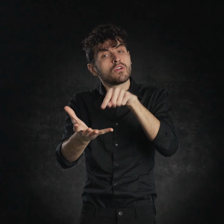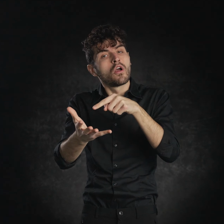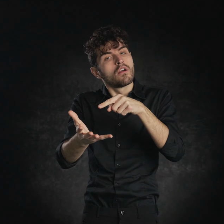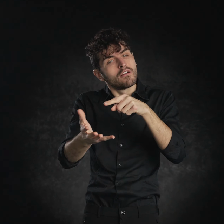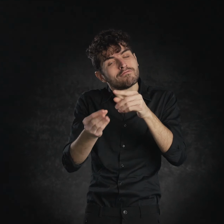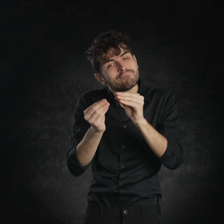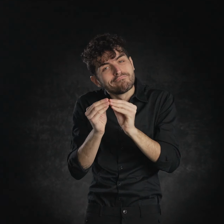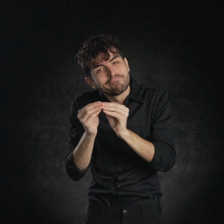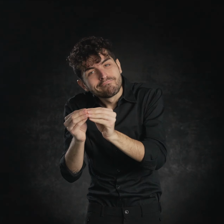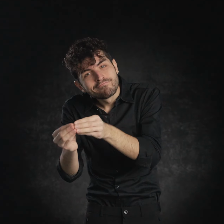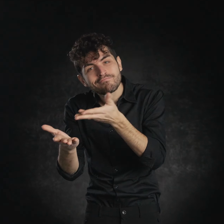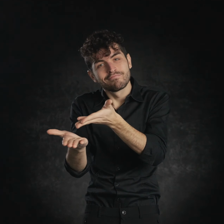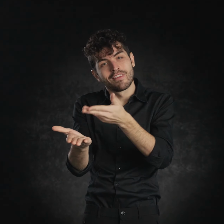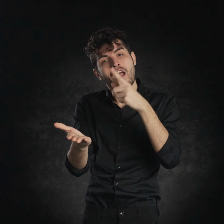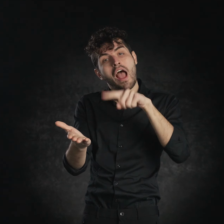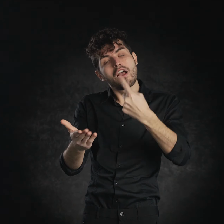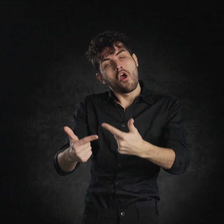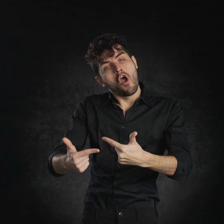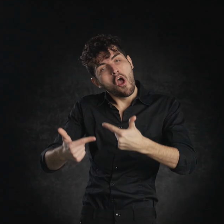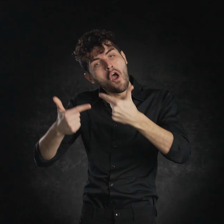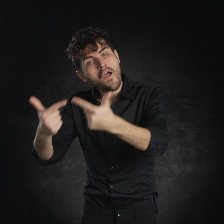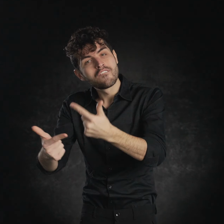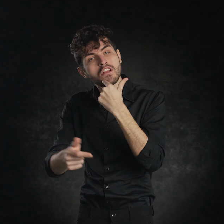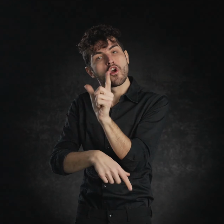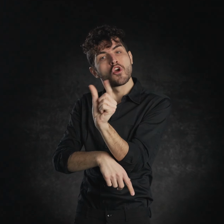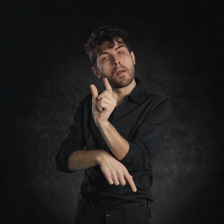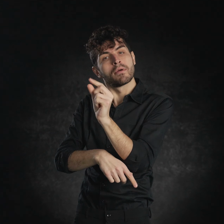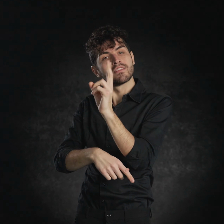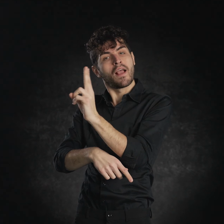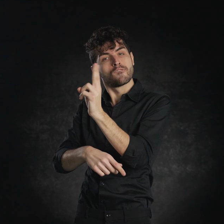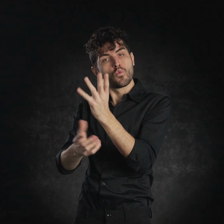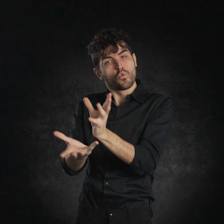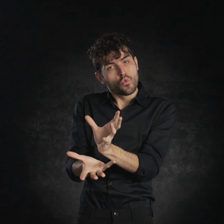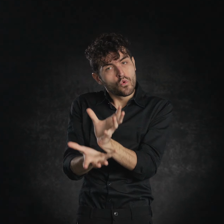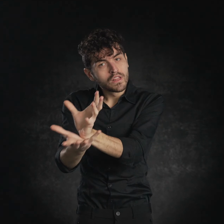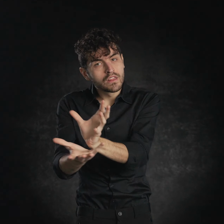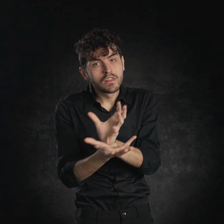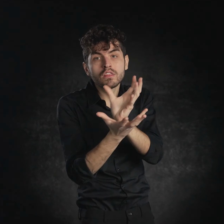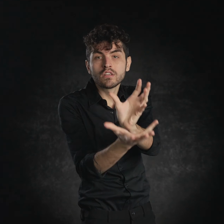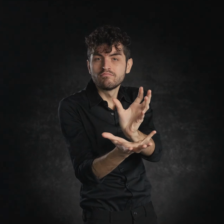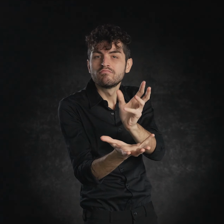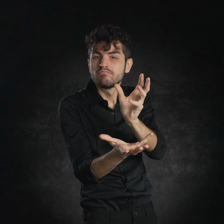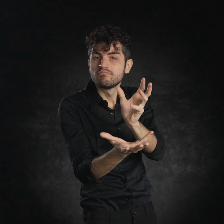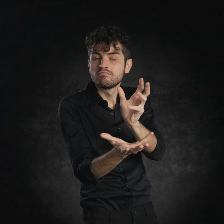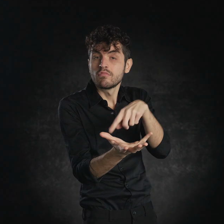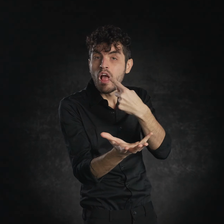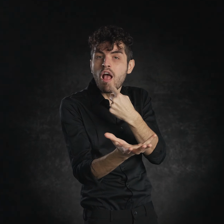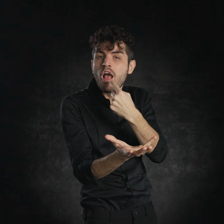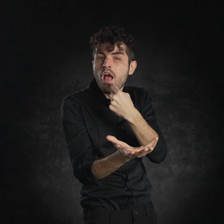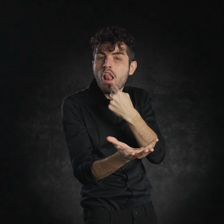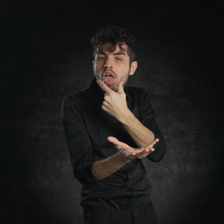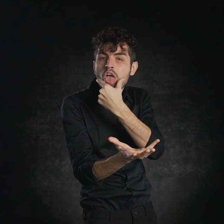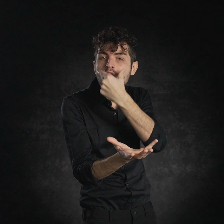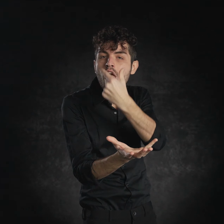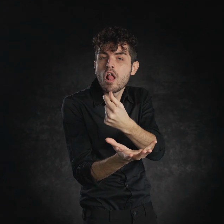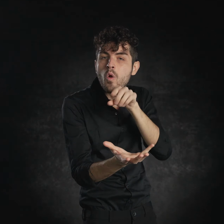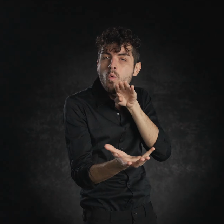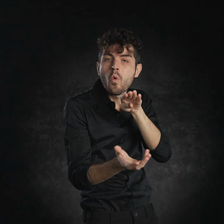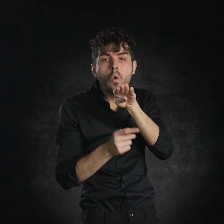portata in processione e offerta alla coppia dei defunti ma di fronte a questa